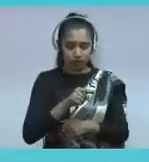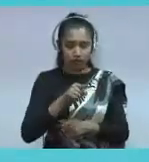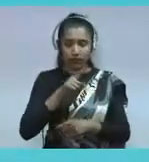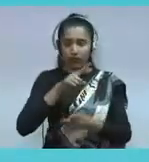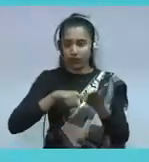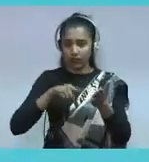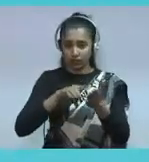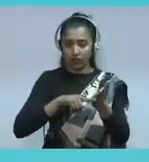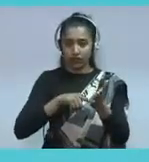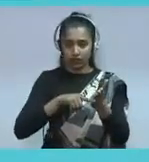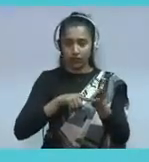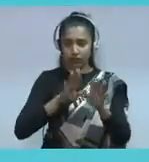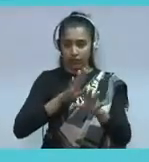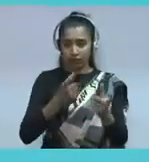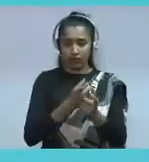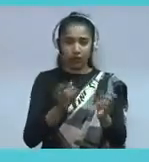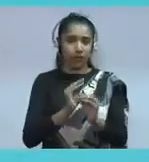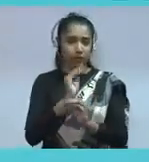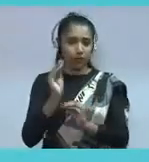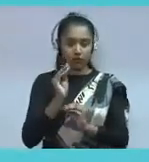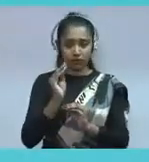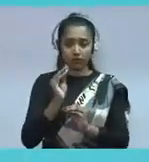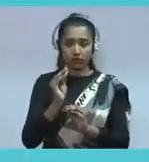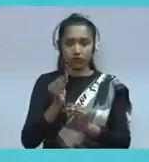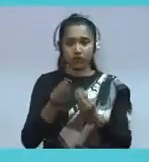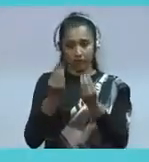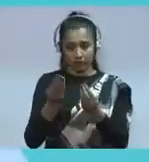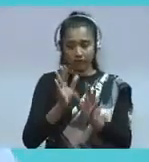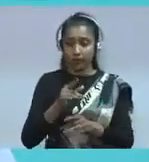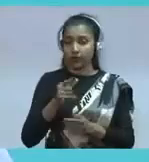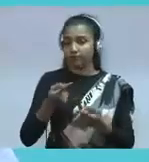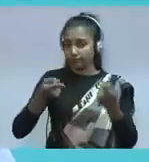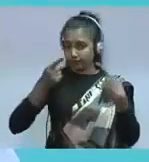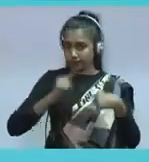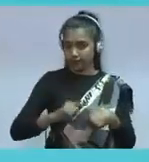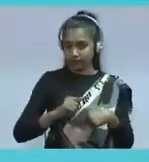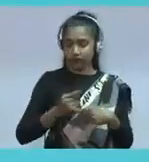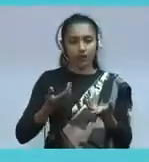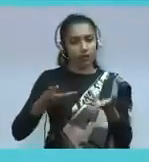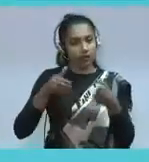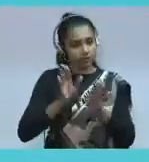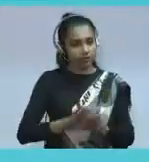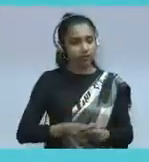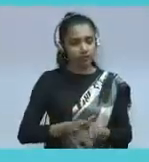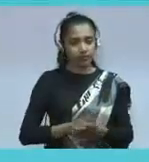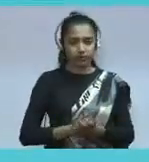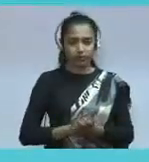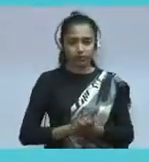මණ්ඩලය පසුව පත් කරගනු ලැබේ. මීළඟට අවසාන වශයෙන්